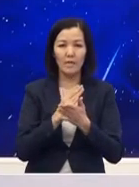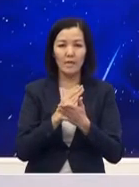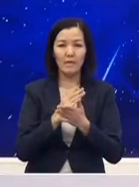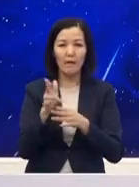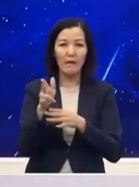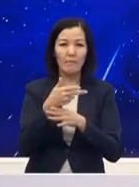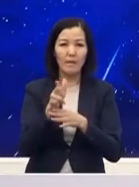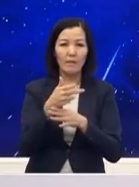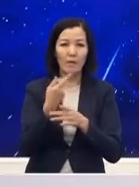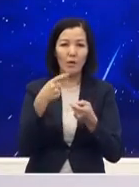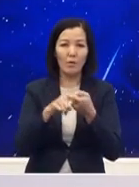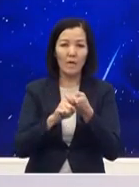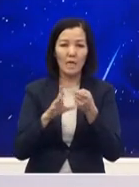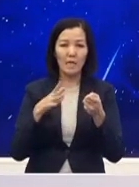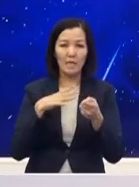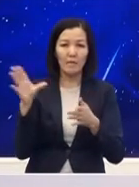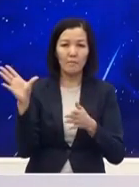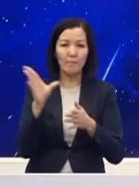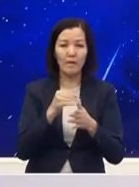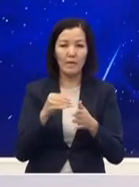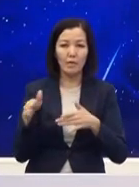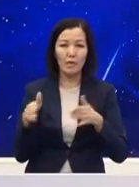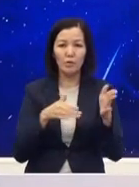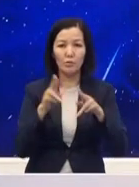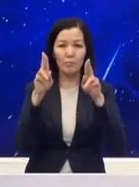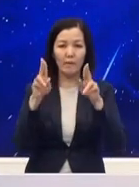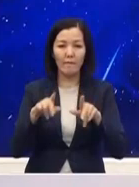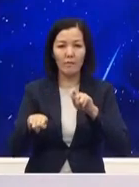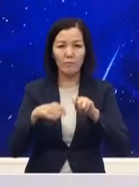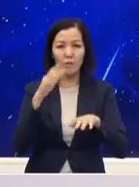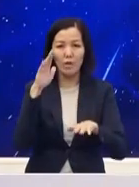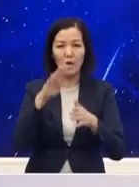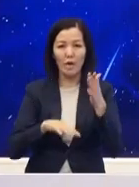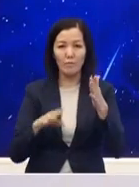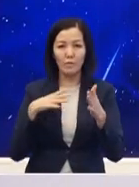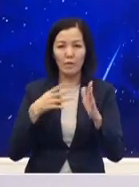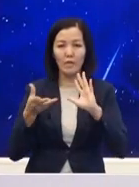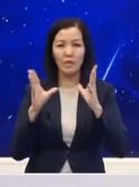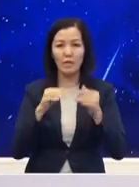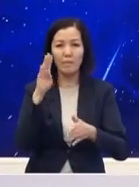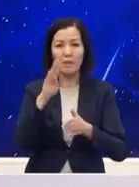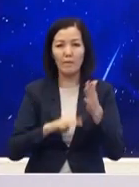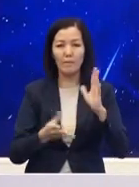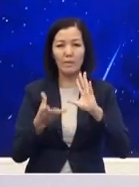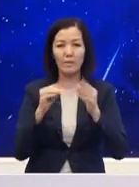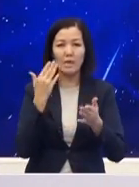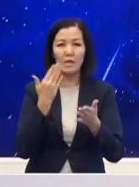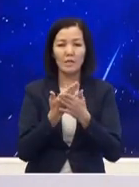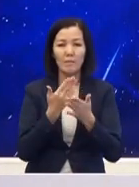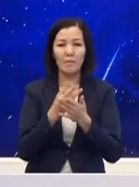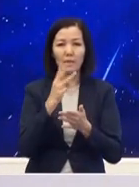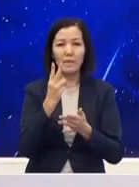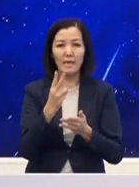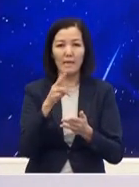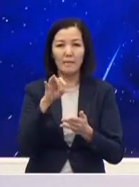бақылау камераларына іліккен. Барлығына жол қозғалыс ережесін бұзған үшін айыппұл салынған. Жалпы айыппұл сомасы шамамен 2 миллиард